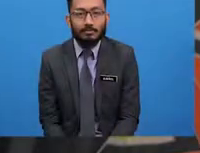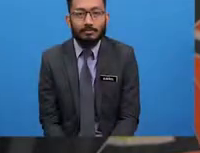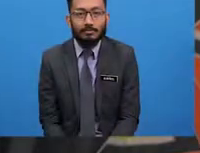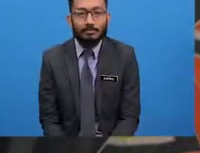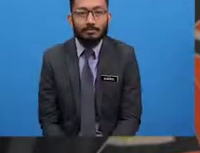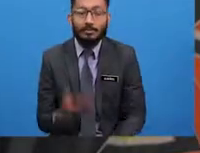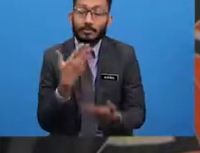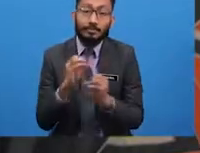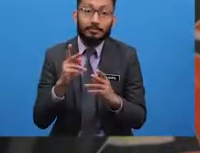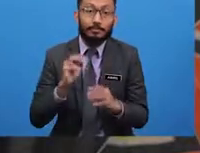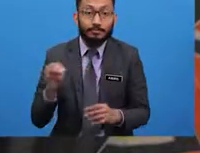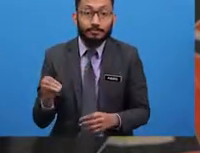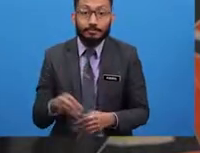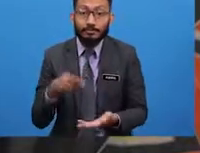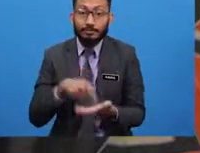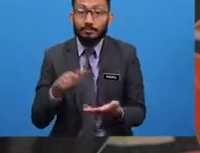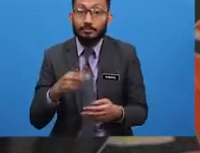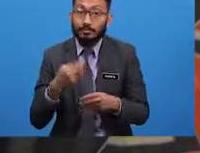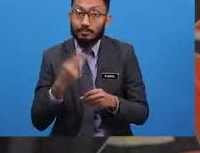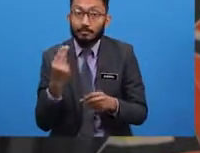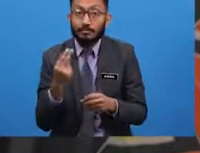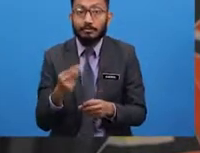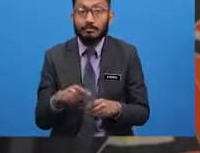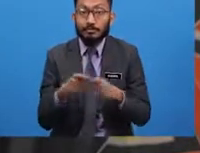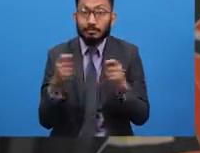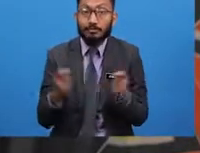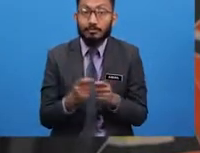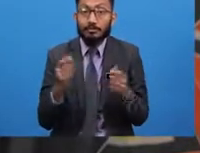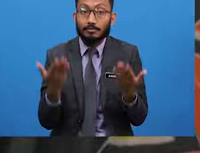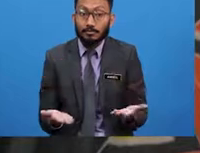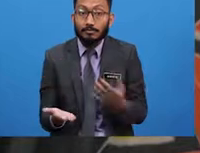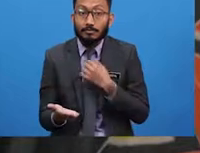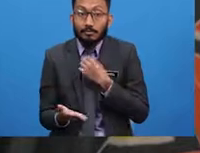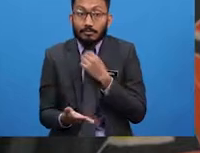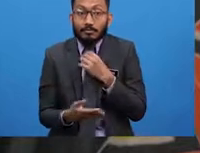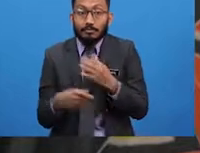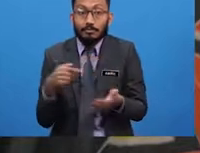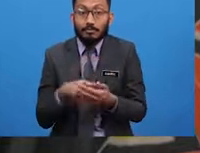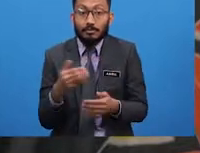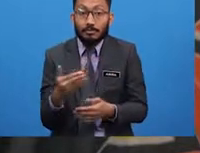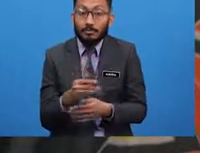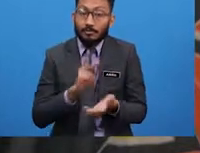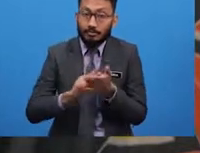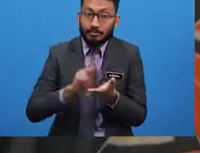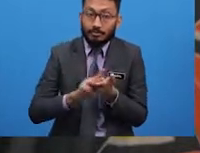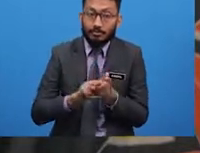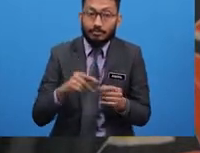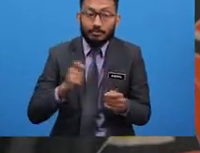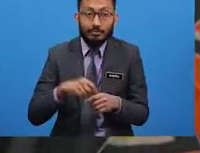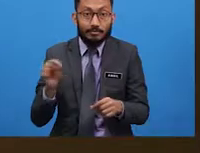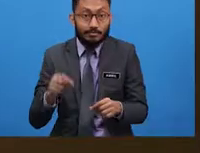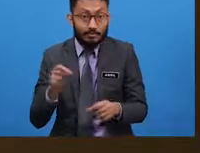Baiklah murid-murid, inilah hasil alas pinggan atau mangkuk yang telah disiapkan dengan kemasan jahitan di bahagian tepi kain.